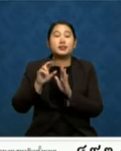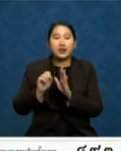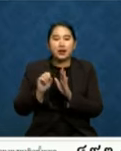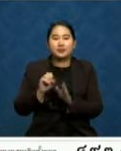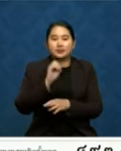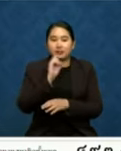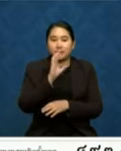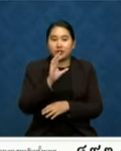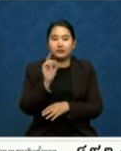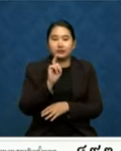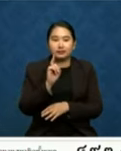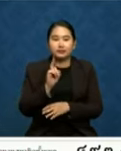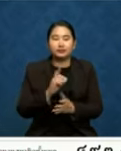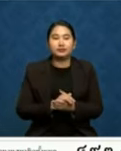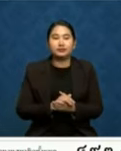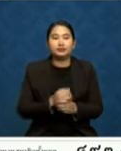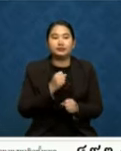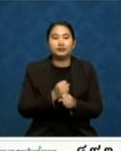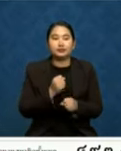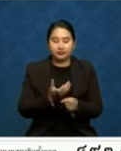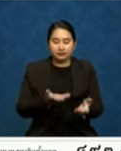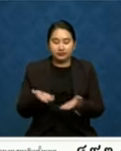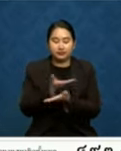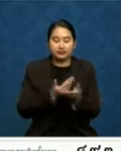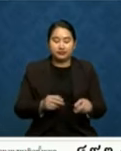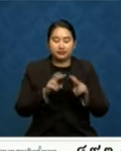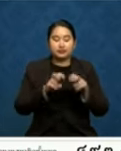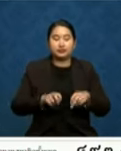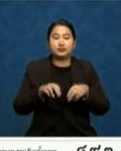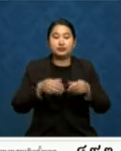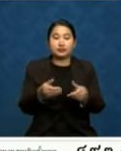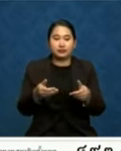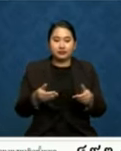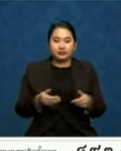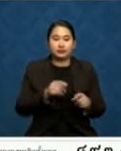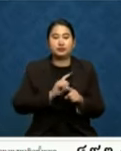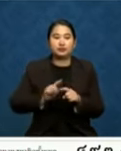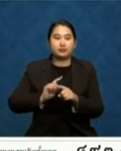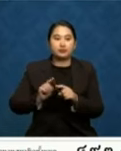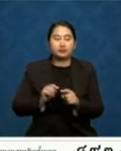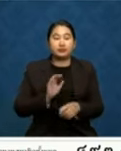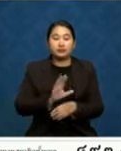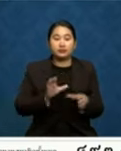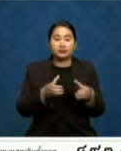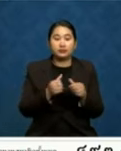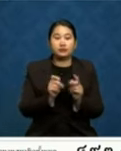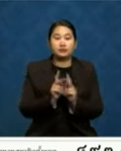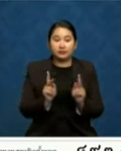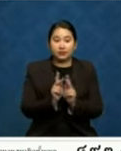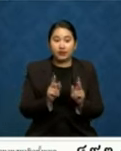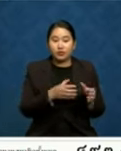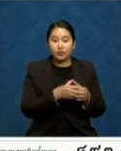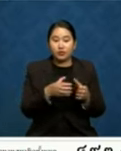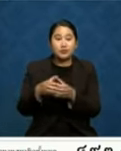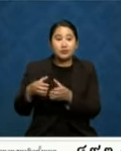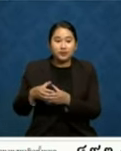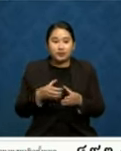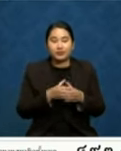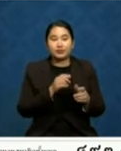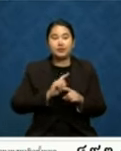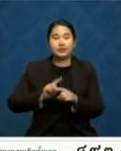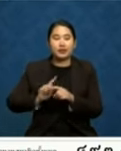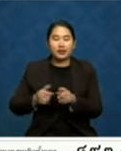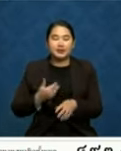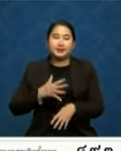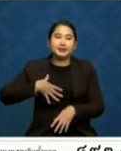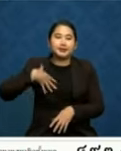รวมทั้งนะผลการพิจารณาศึกษาเรื่องราวต่างๆของคณะกรรมาธิการแทบทุกคณะเลยค่ะมักจะต